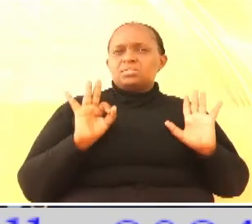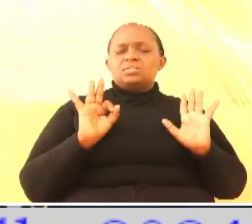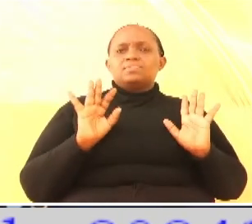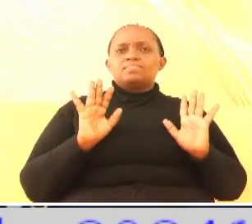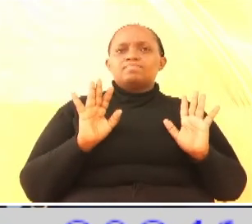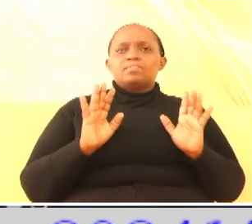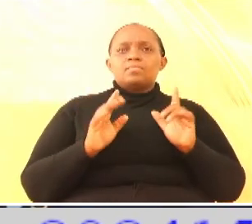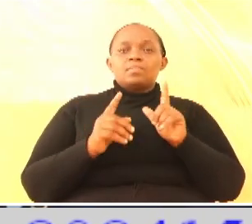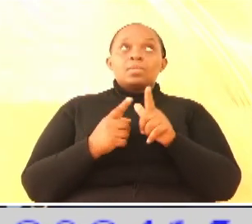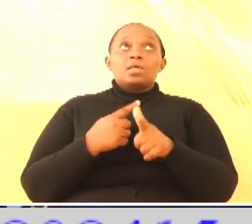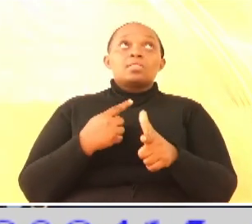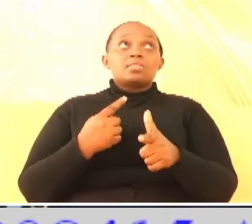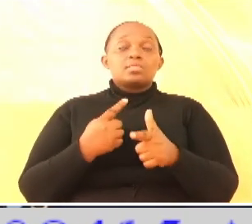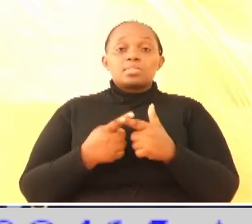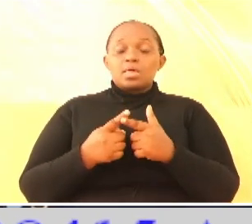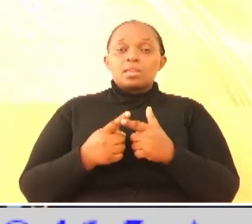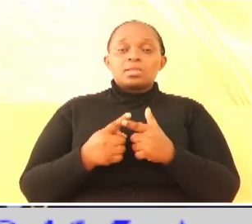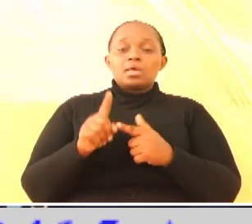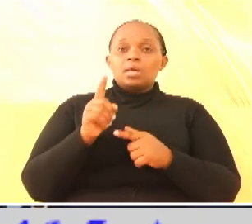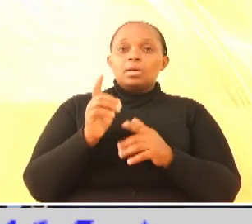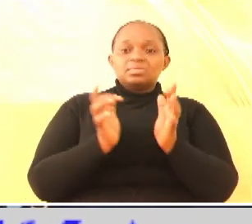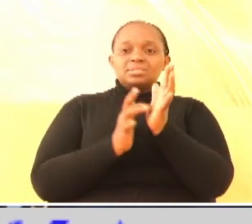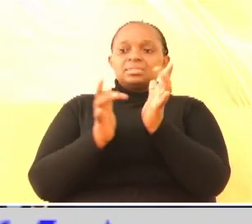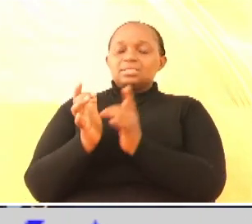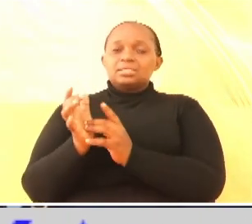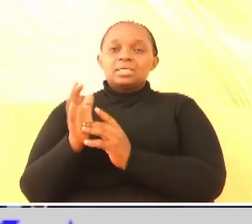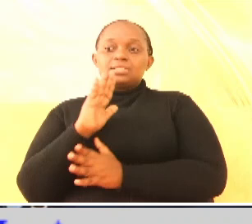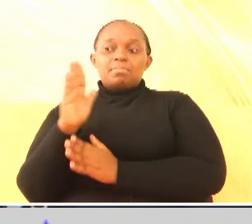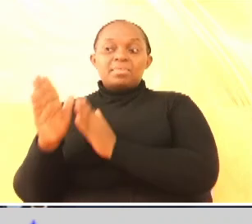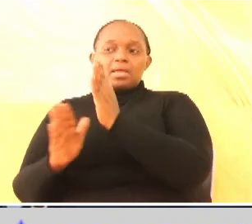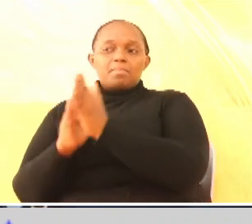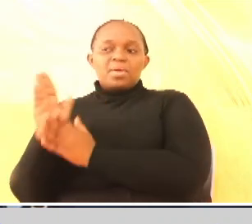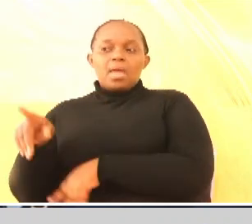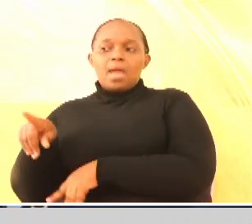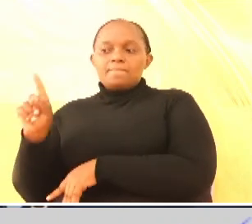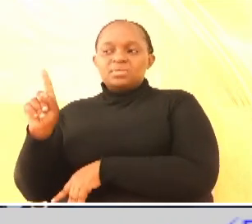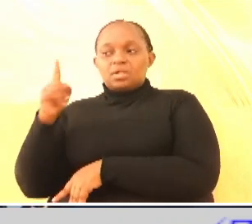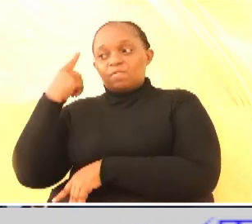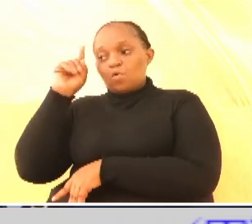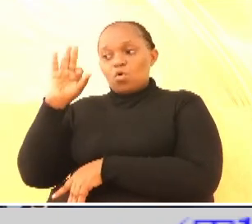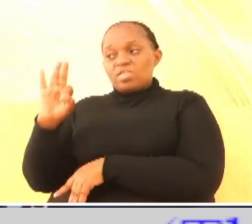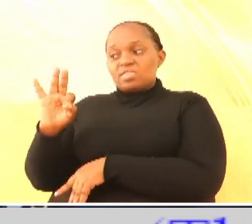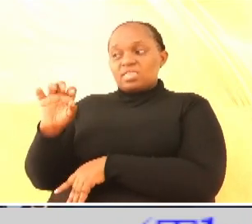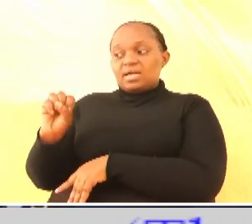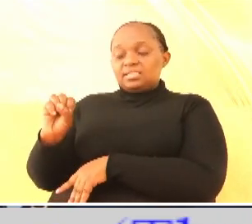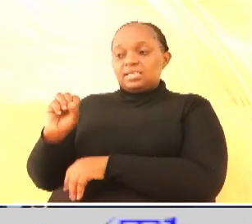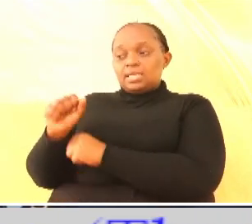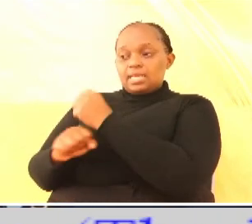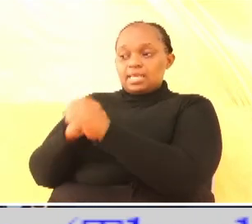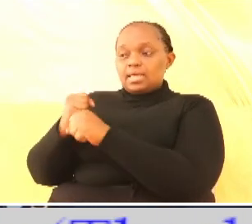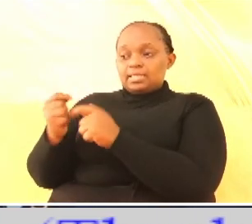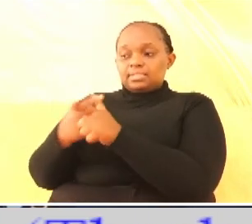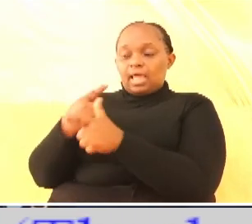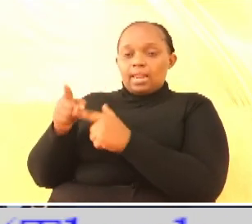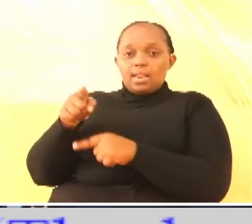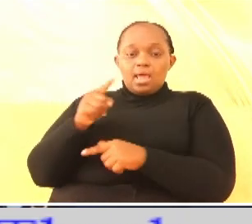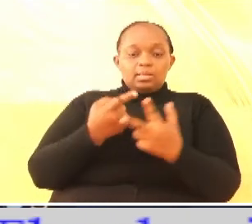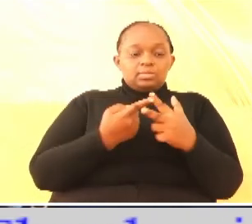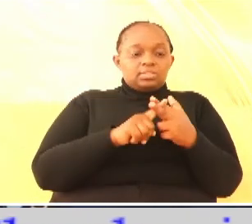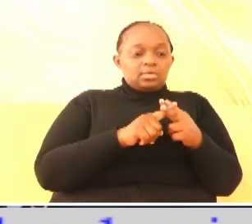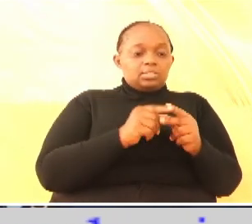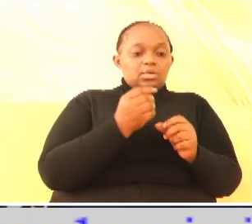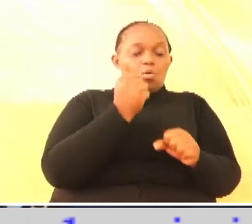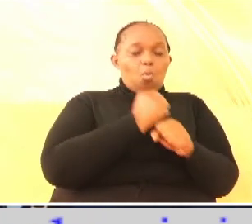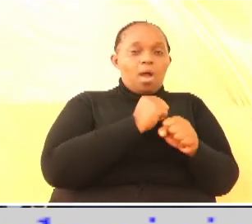mingapi? 30 katika kusharpen axe. Miaka 30. Miaka mitatu akafanya huduma. Wakristo saa hii ni wangapi,